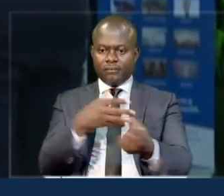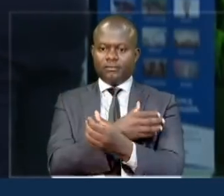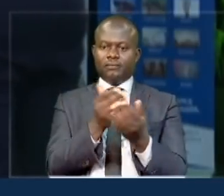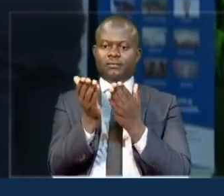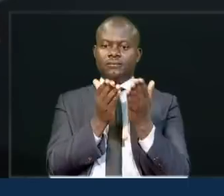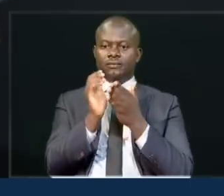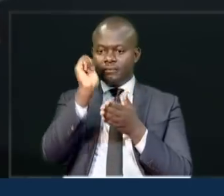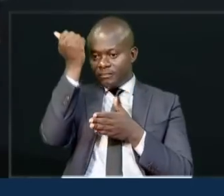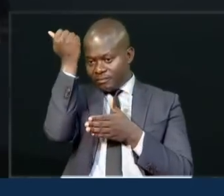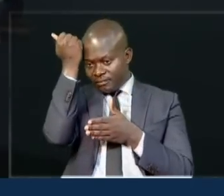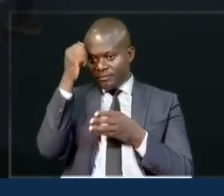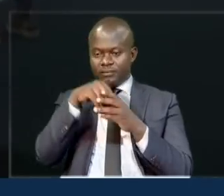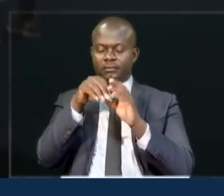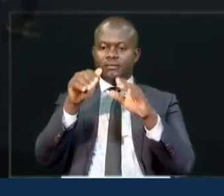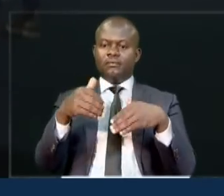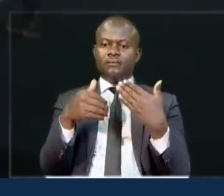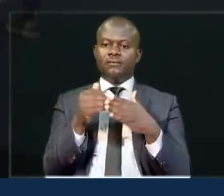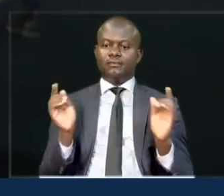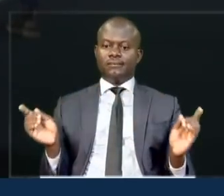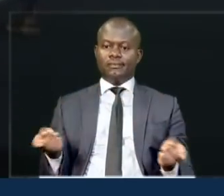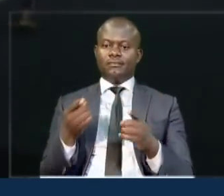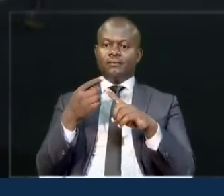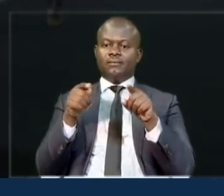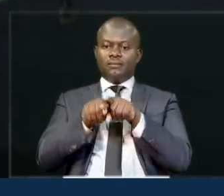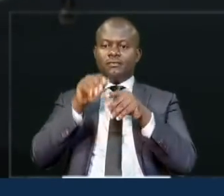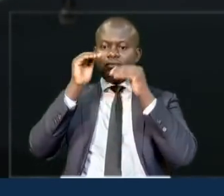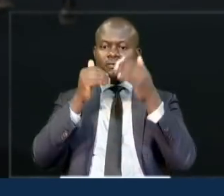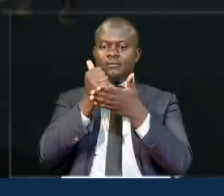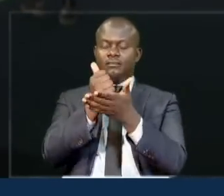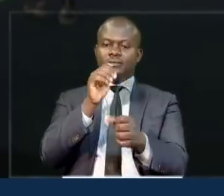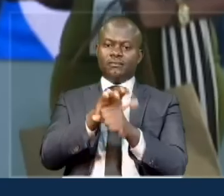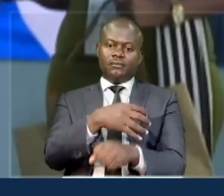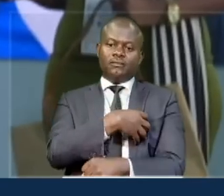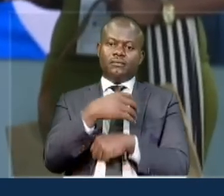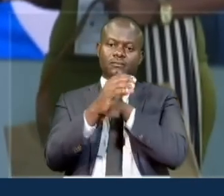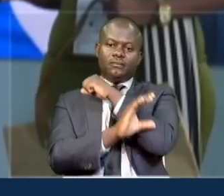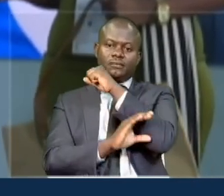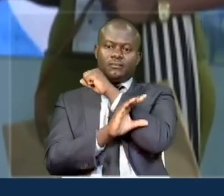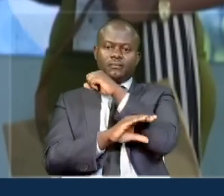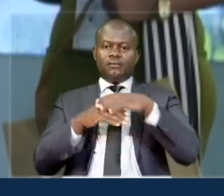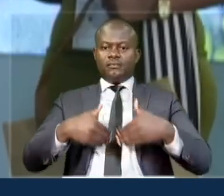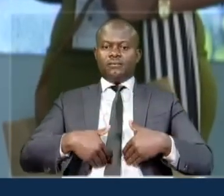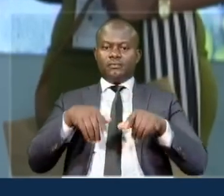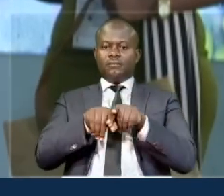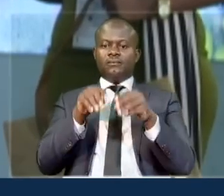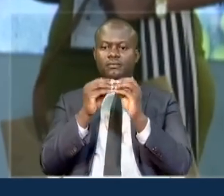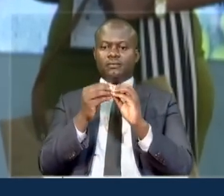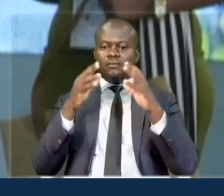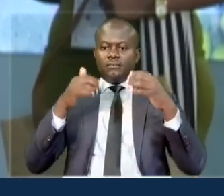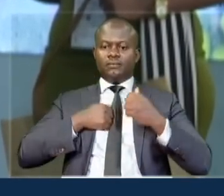serivisi z'ubwishingizi mu buhinzi n'ubworozi nk'urwego rufatiye runini ubukungu bw'igihugu urubyiruko nk'umubare munini